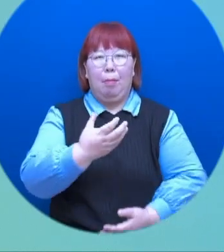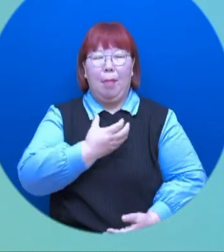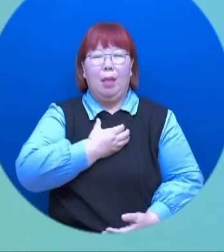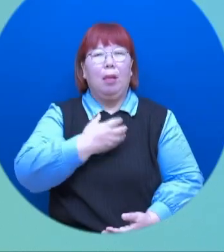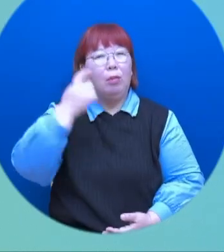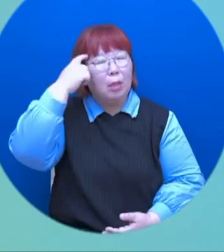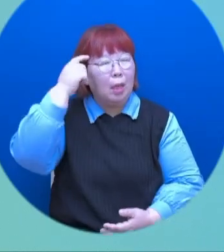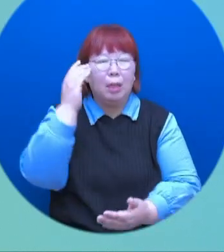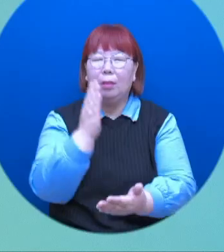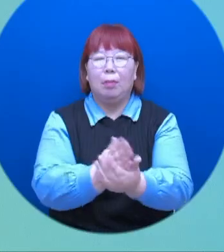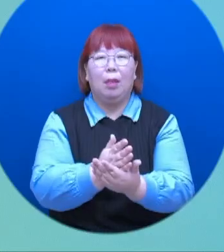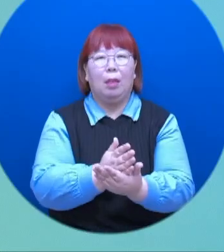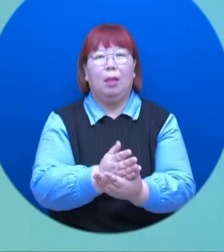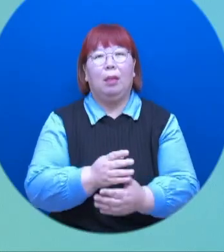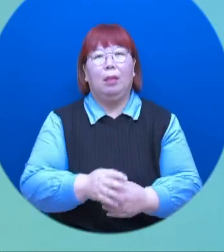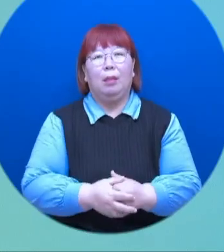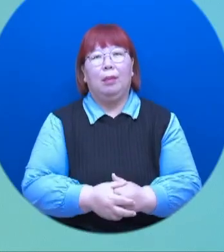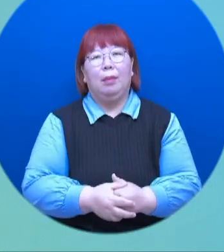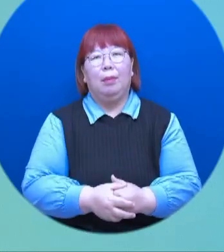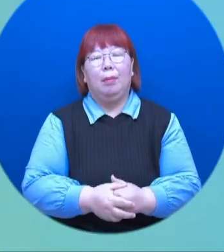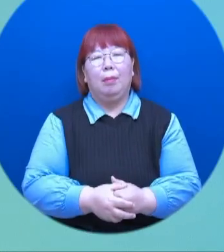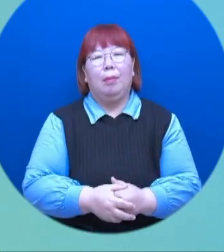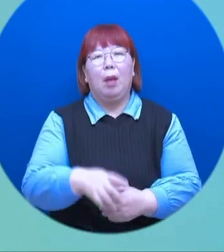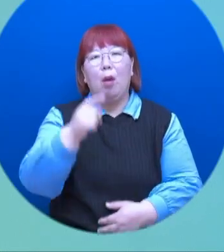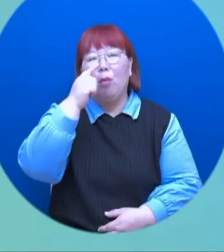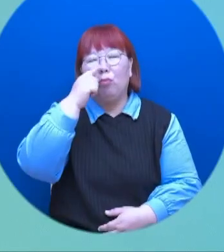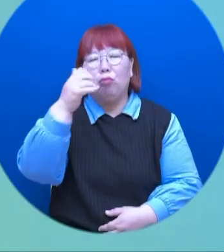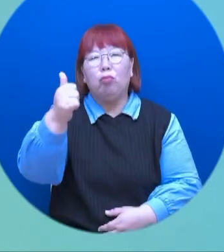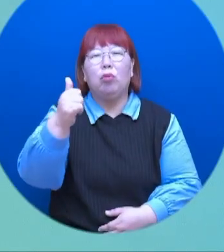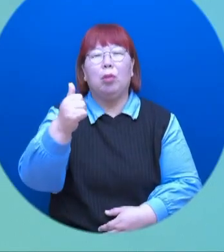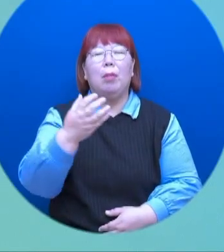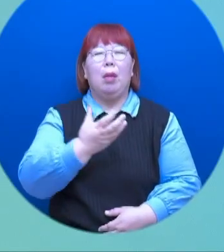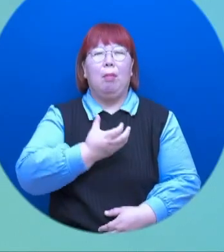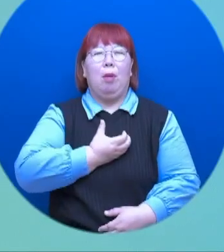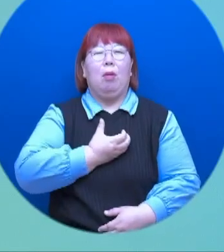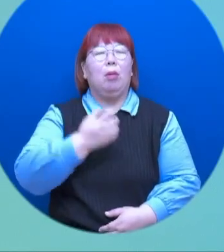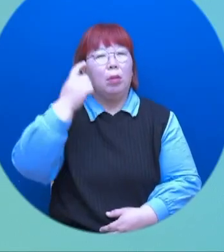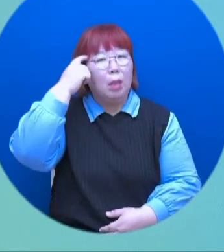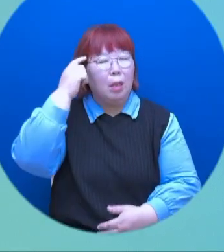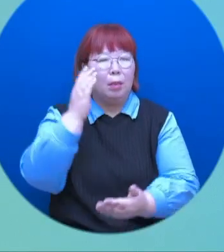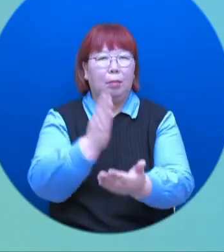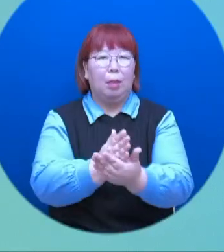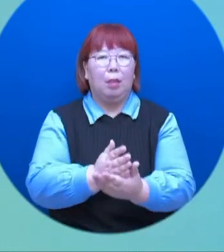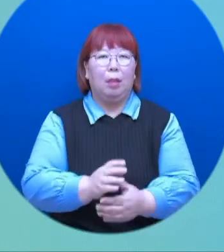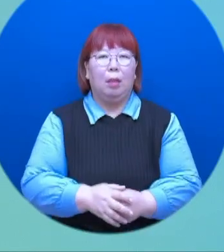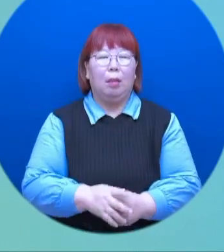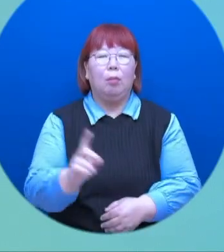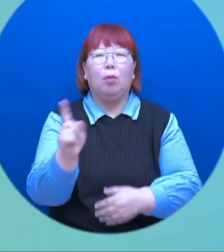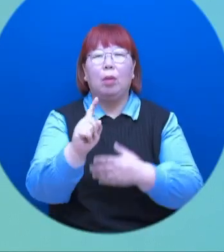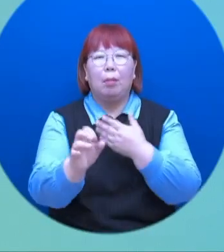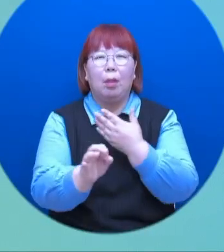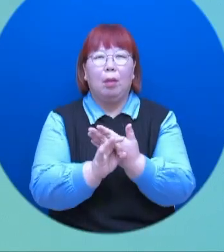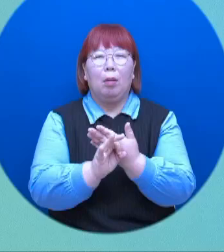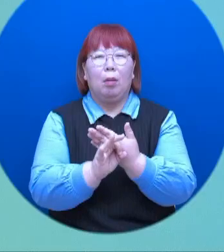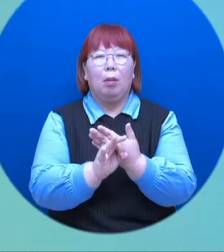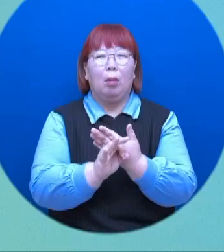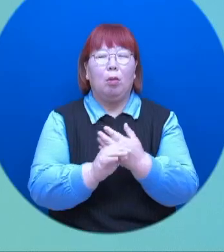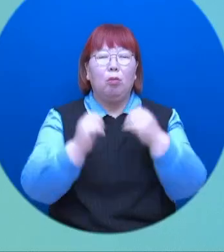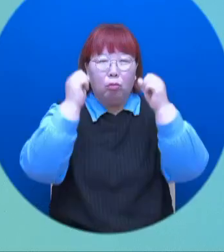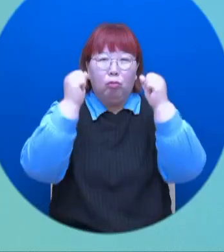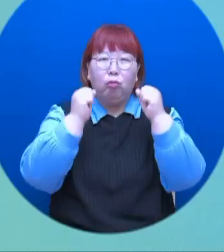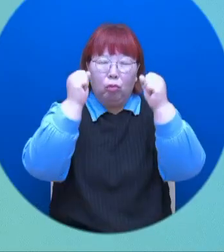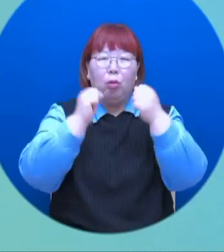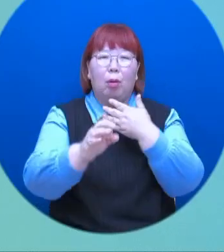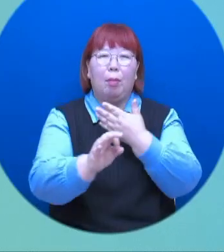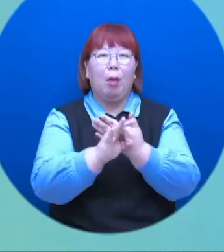아이들로 인하여 부모의 트로피로 여기지 말라는 말이 무엇일까? 운동하면 금메달 트로피